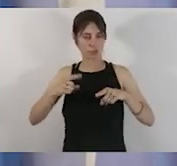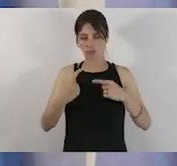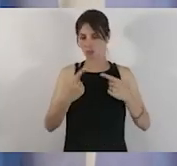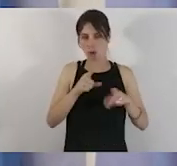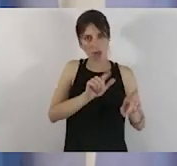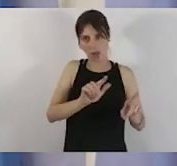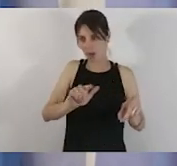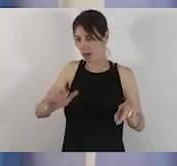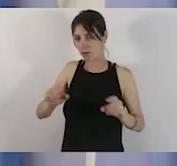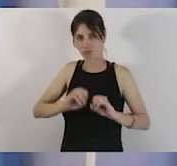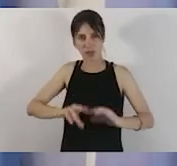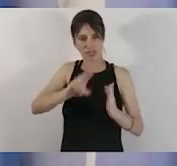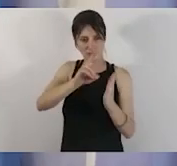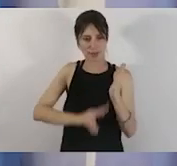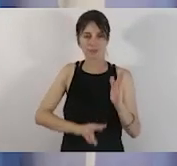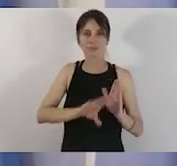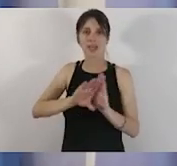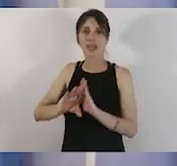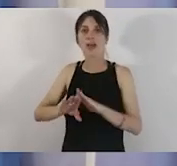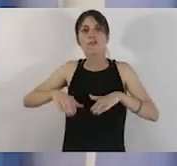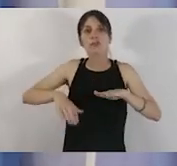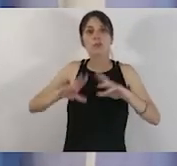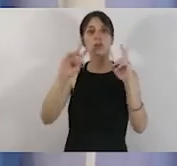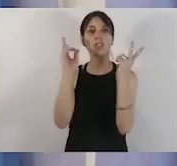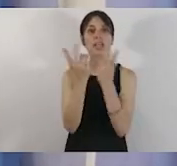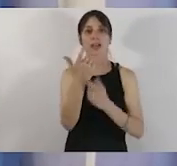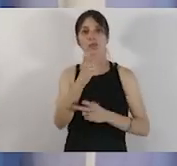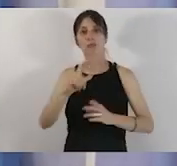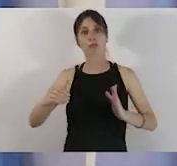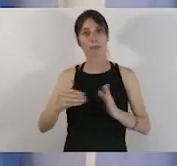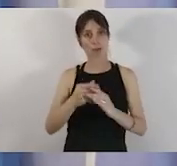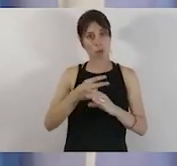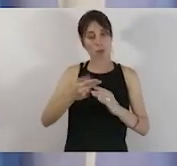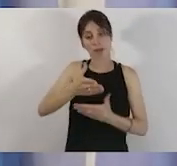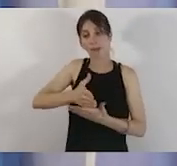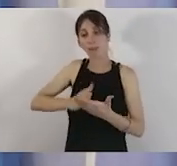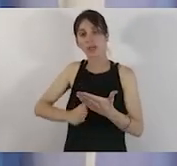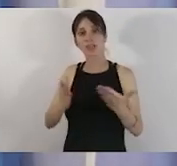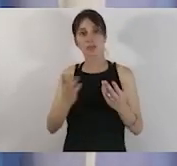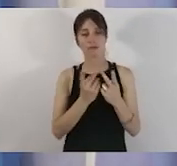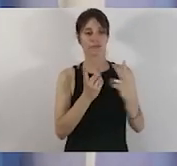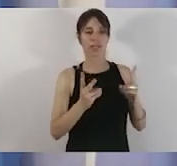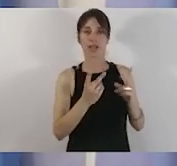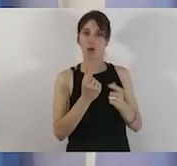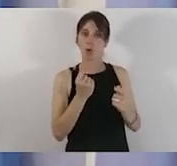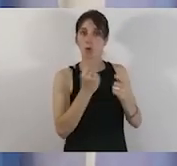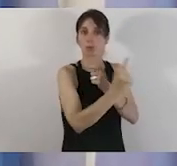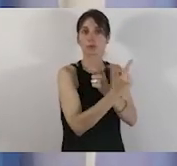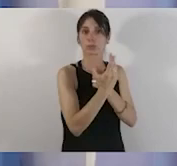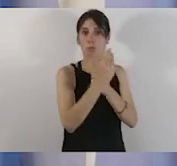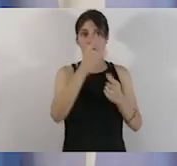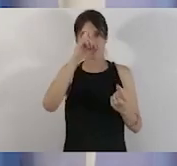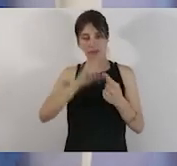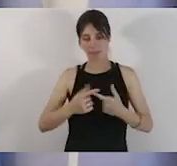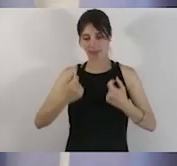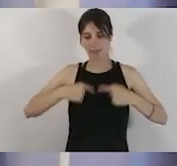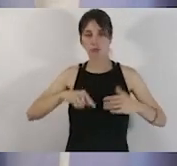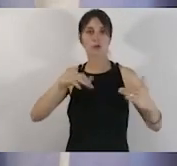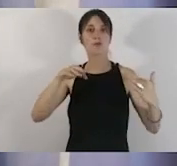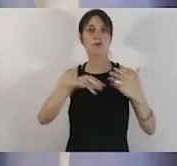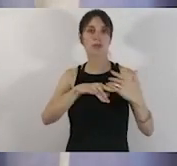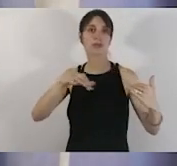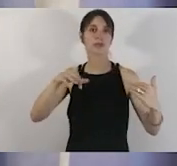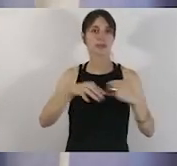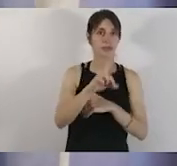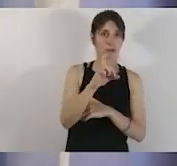fonctionnement général, on en a pour 200 000 euros, mais la moitié, c'est le remboursement à la ville des dépenses de fluide, tout ce qui est eau et électricité.